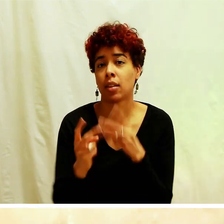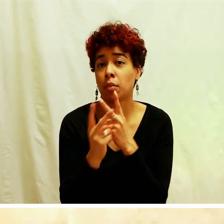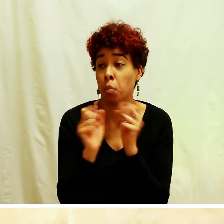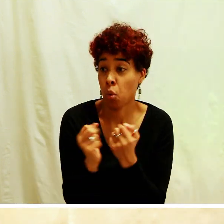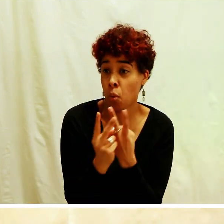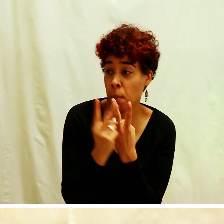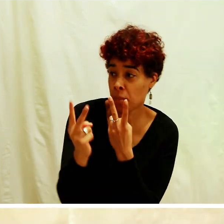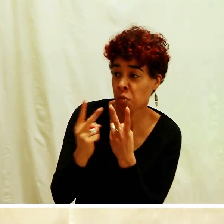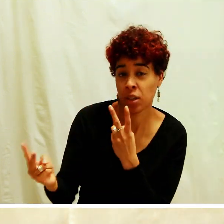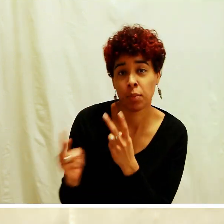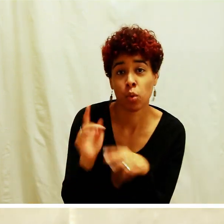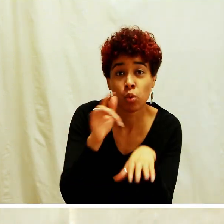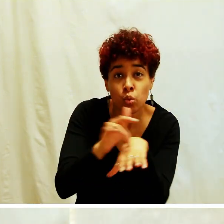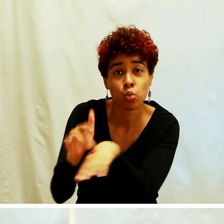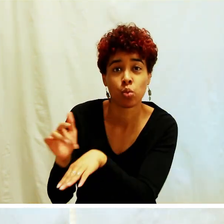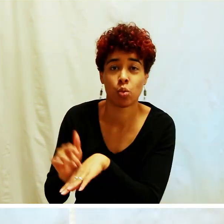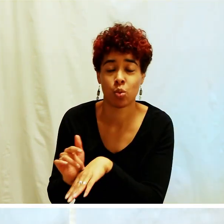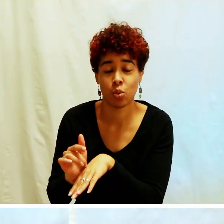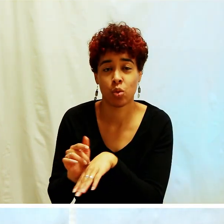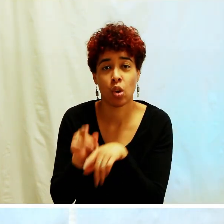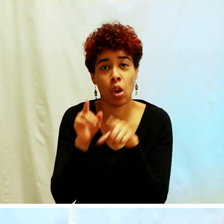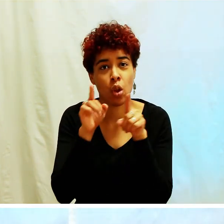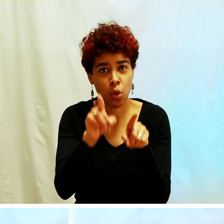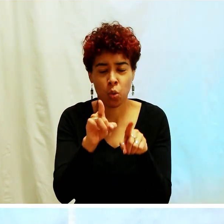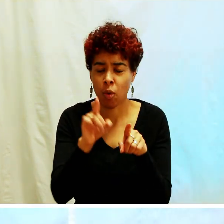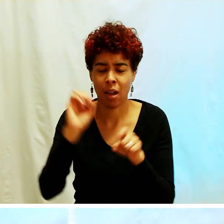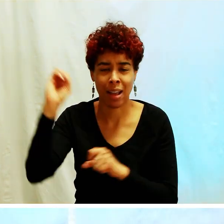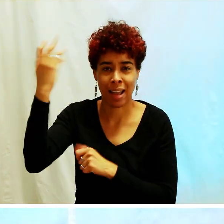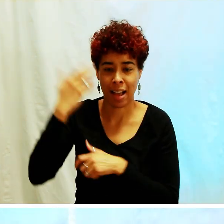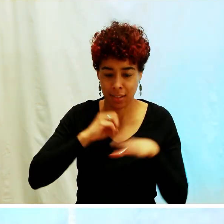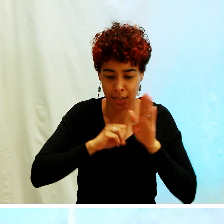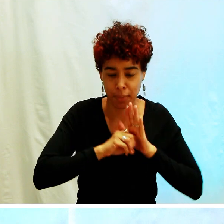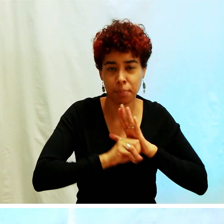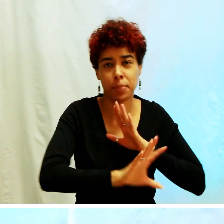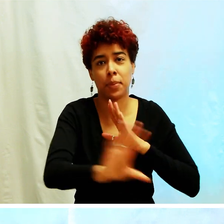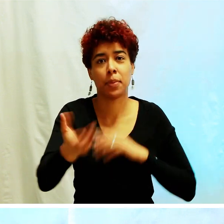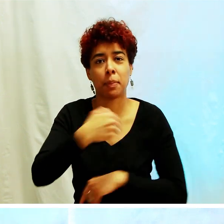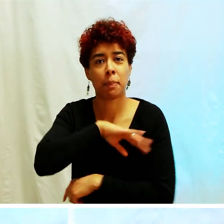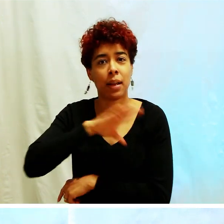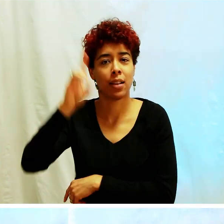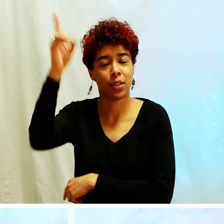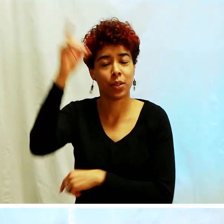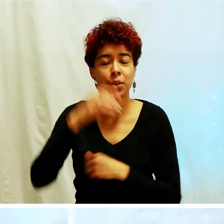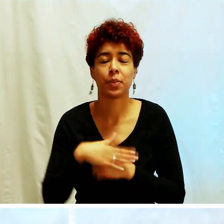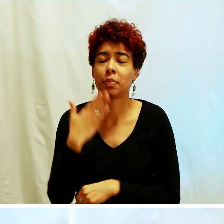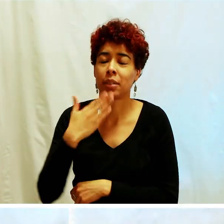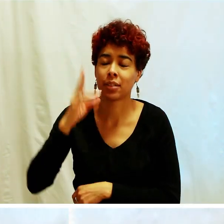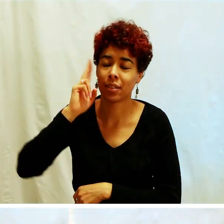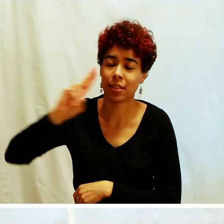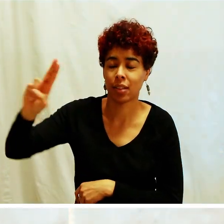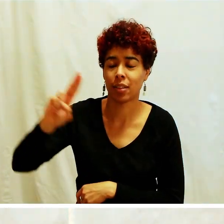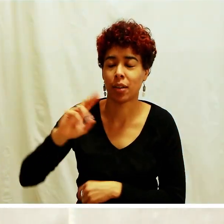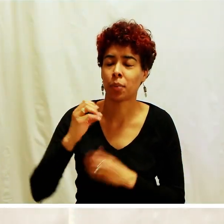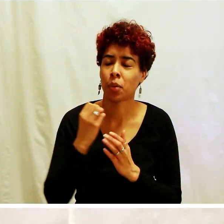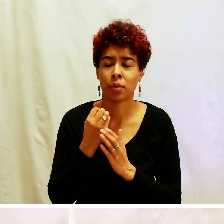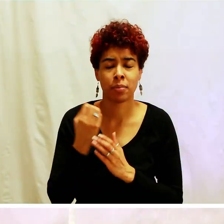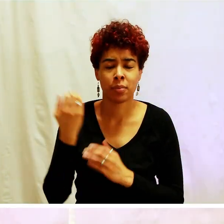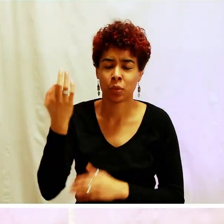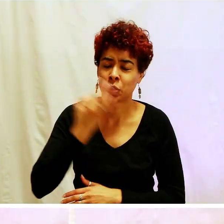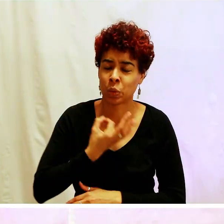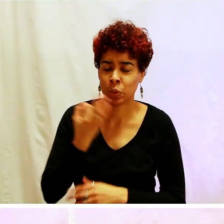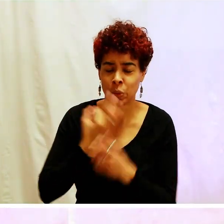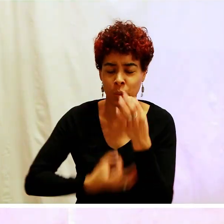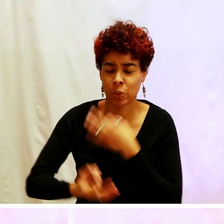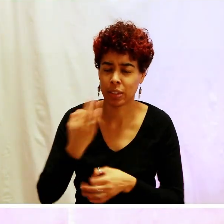toi. Alors que Dieu fasse de toi un canal de la grâce, dans le nom de Jésus. Merci Seigneur pour ta parole. Merci parce que